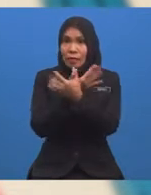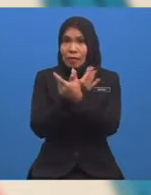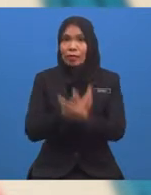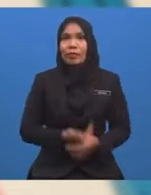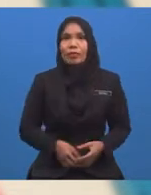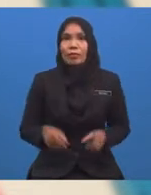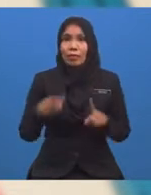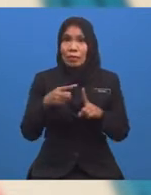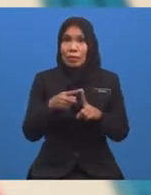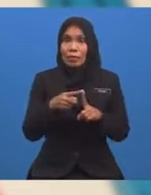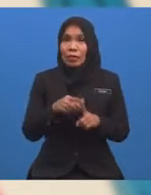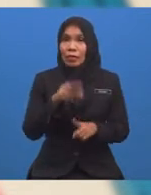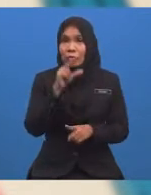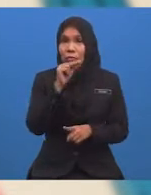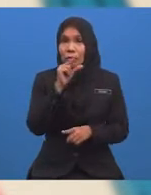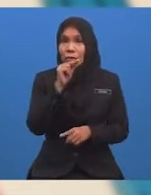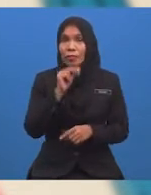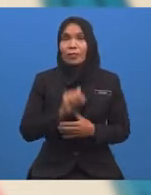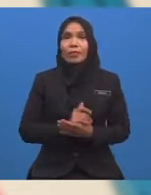kepada burung